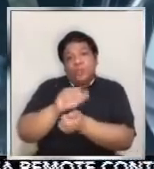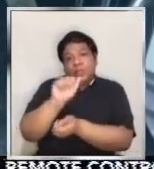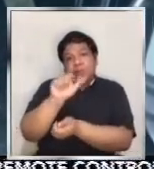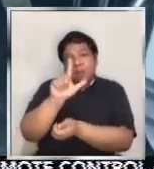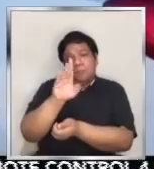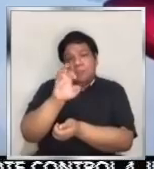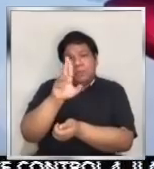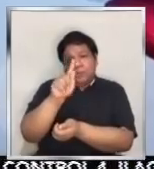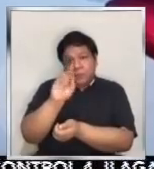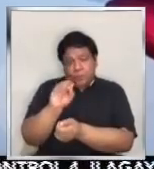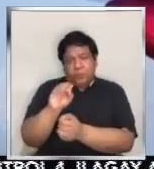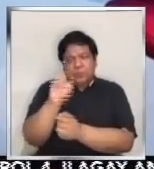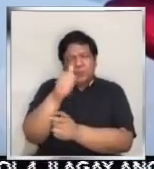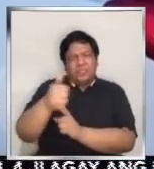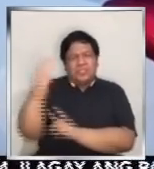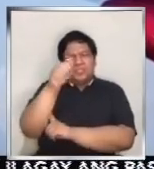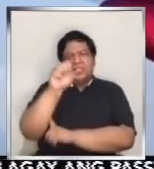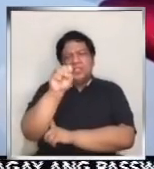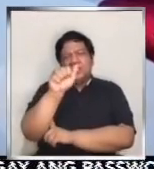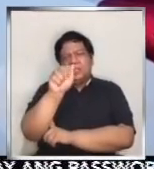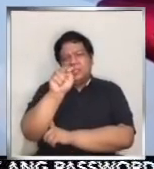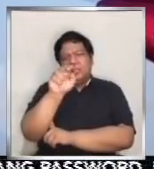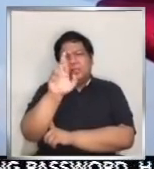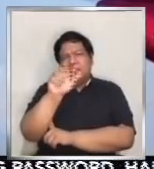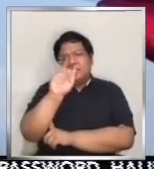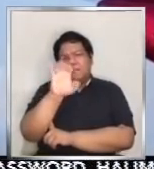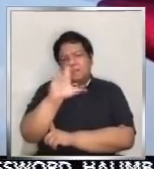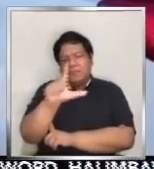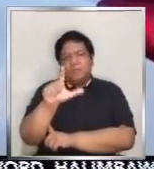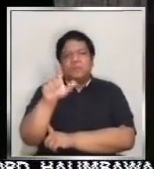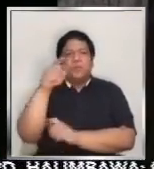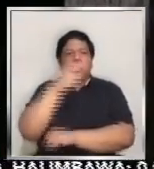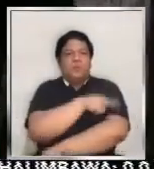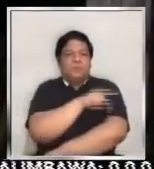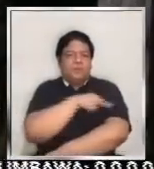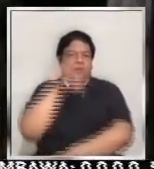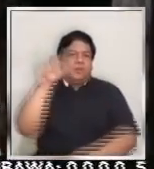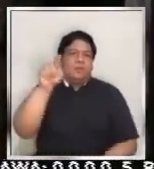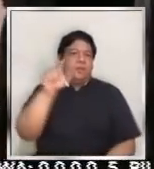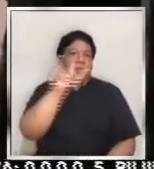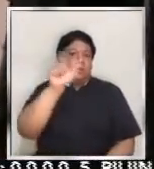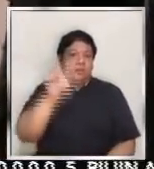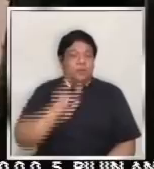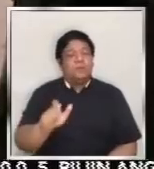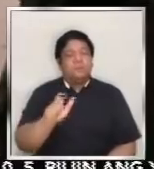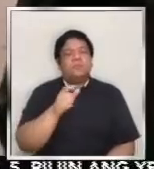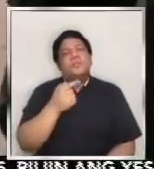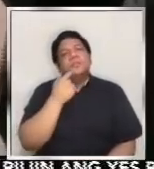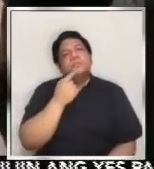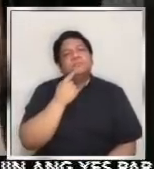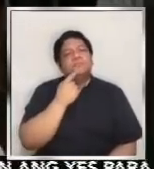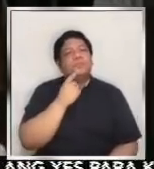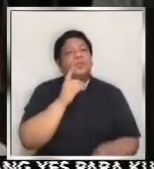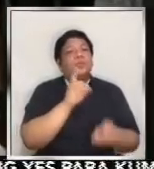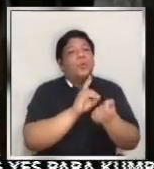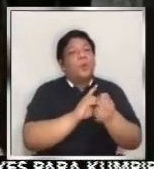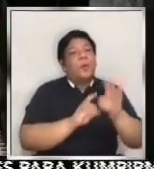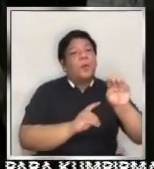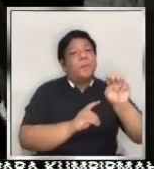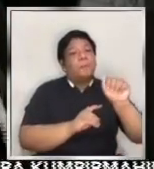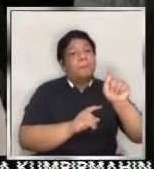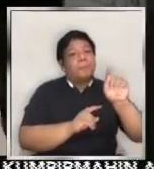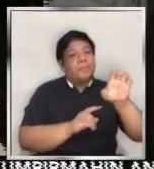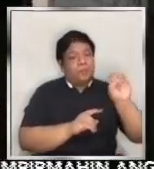Rafael Hospital sa Milan, na isa sa mga lubhang naapektuhan ng COVID-19. Sabi naman ni Dr. Matteo Bassetti, head ng Infectious